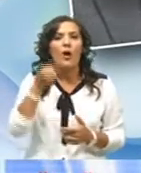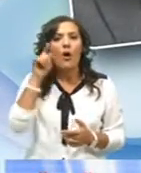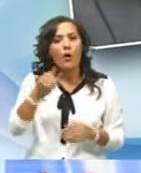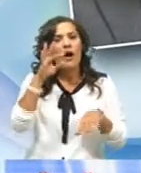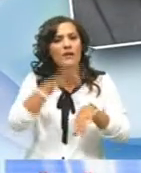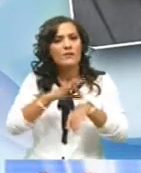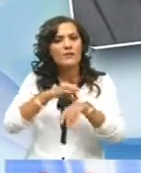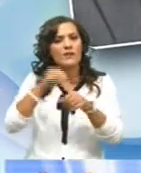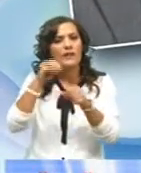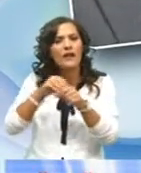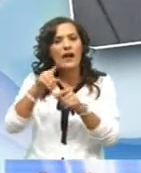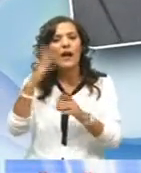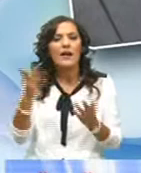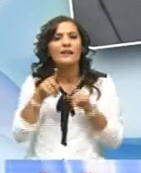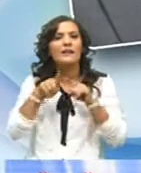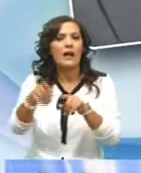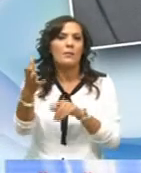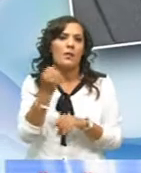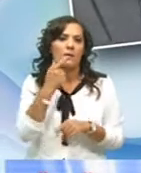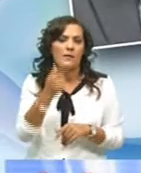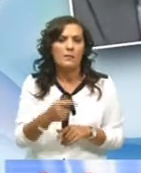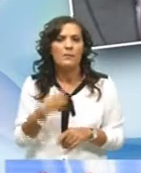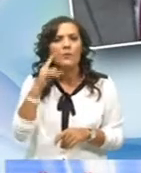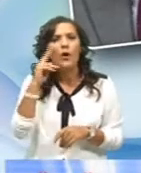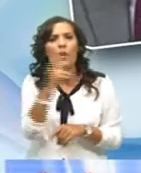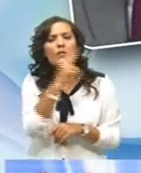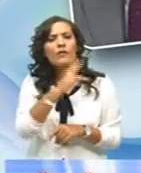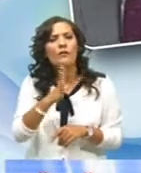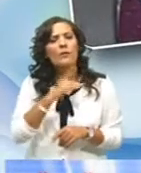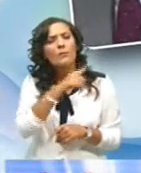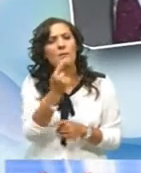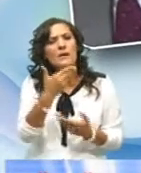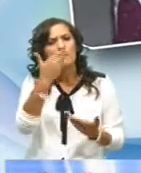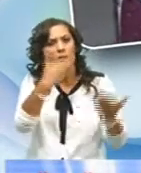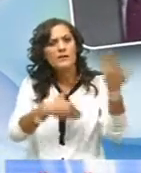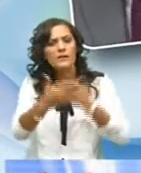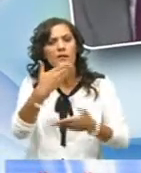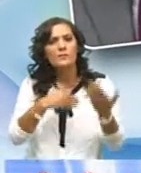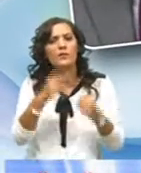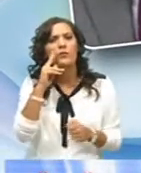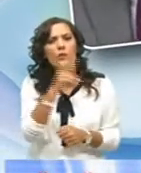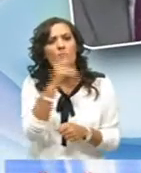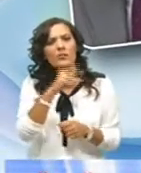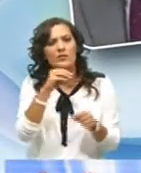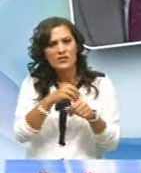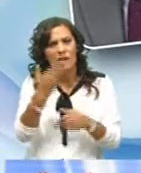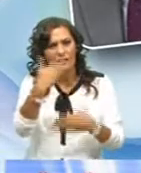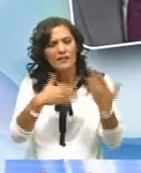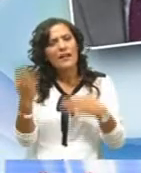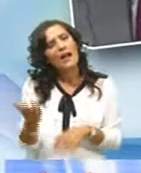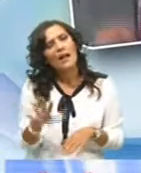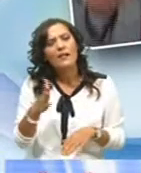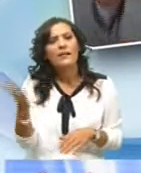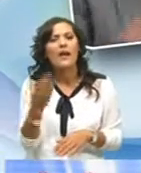o hastayı artık takibi almaktadır Peki görüntülerimiz var Buradan biraz bahseder misiniz bak görüntülerden anlatırsanız